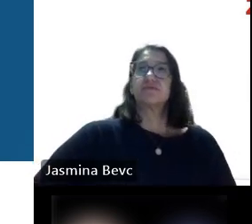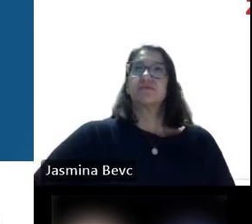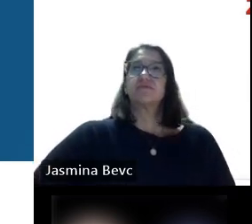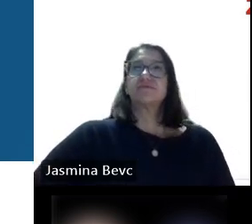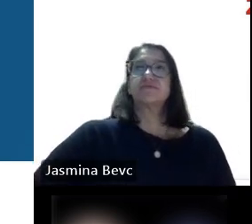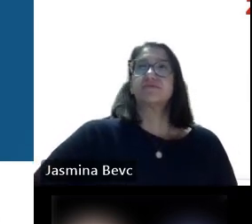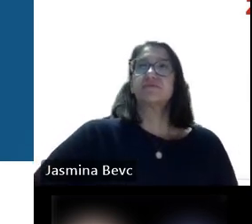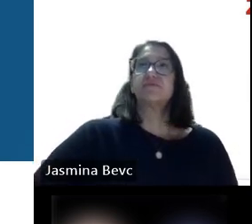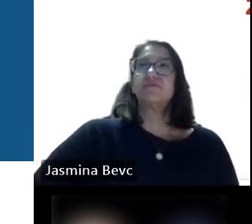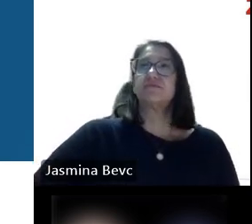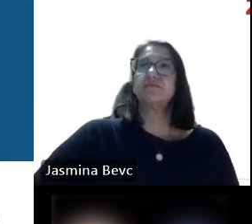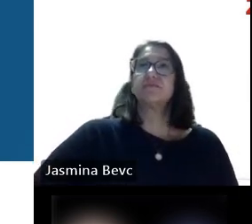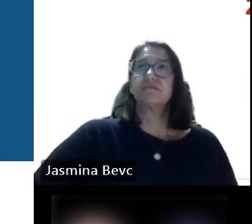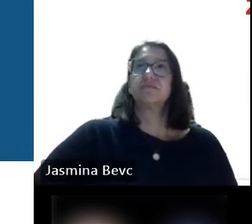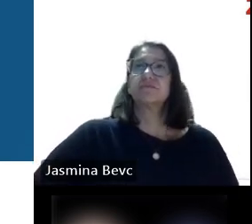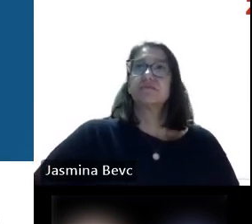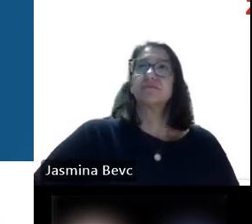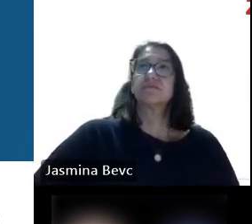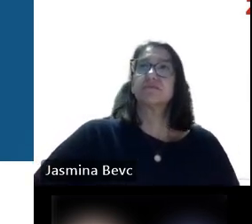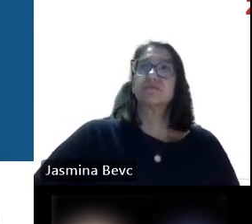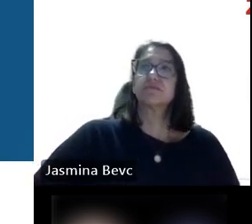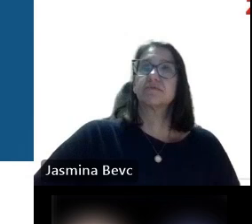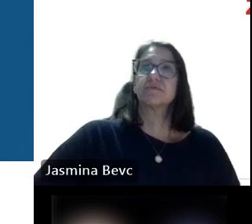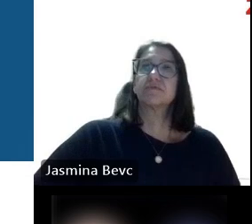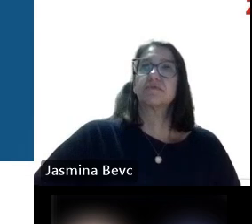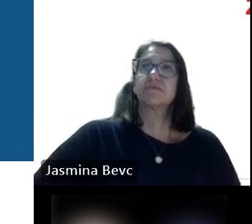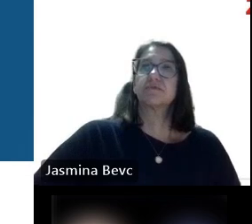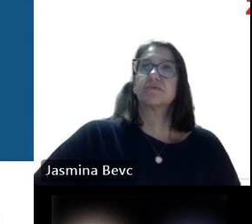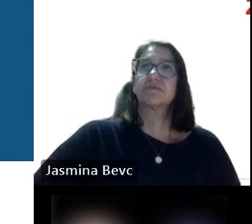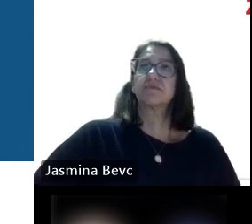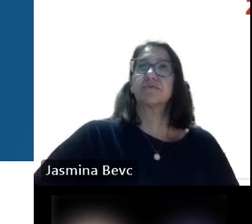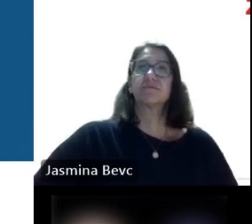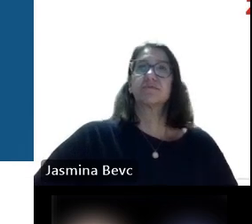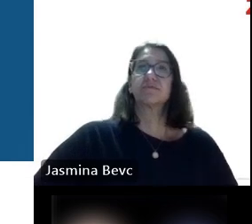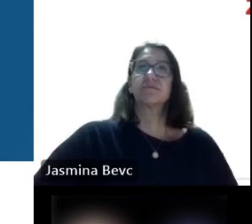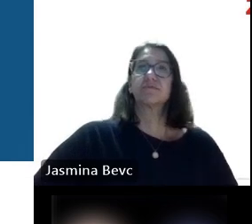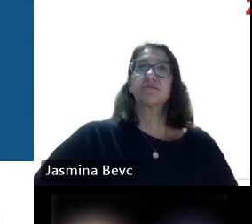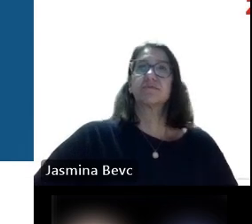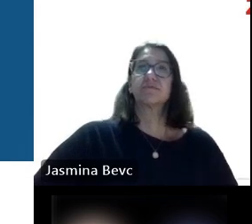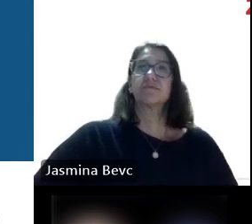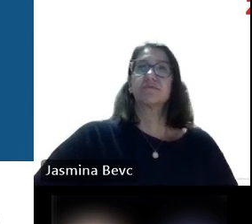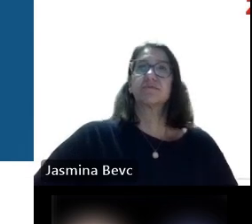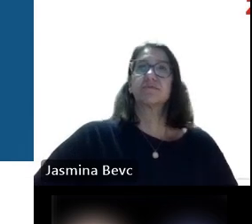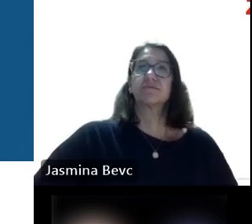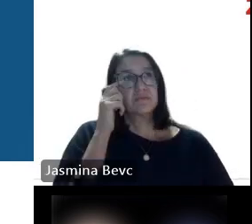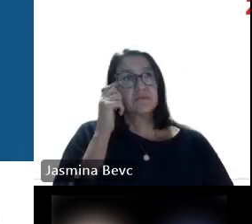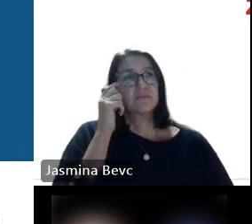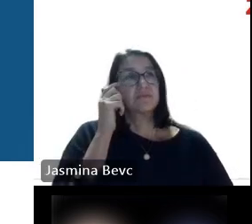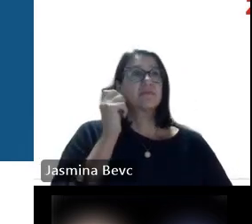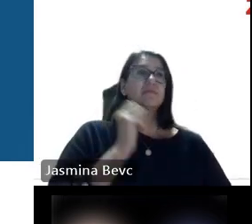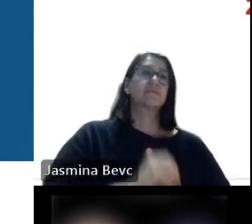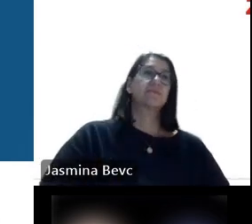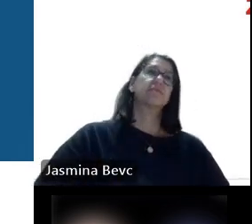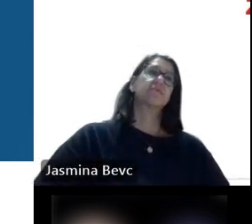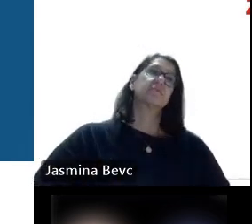14 kilovatov. 14 kilovatov, potem pa približno 70% od